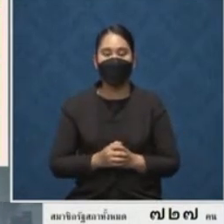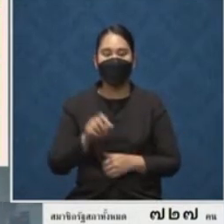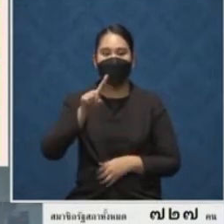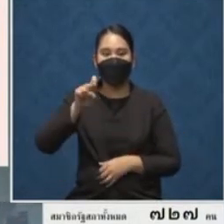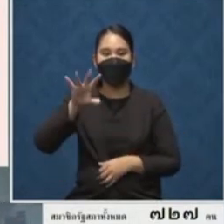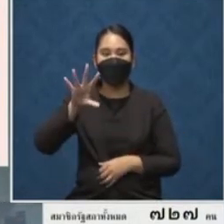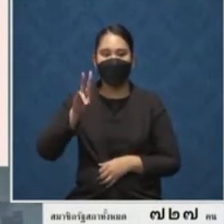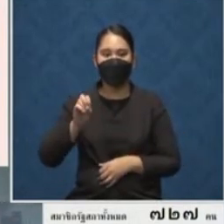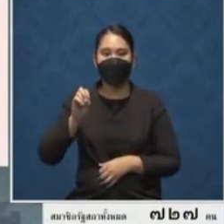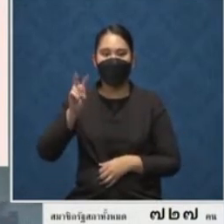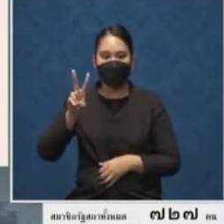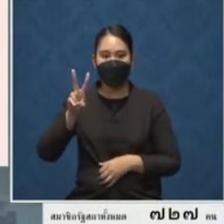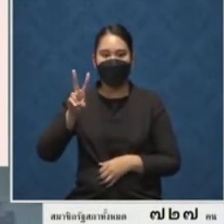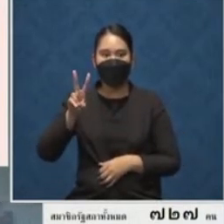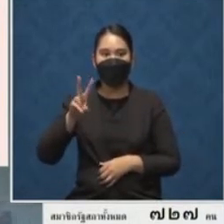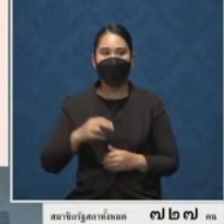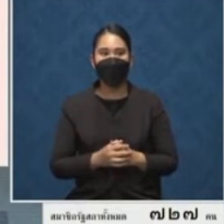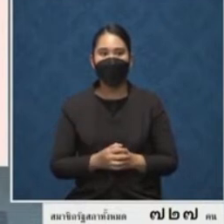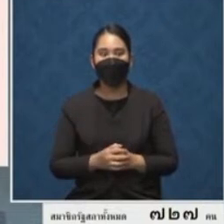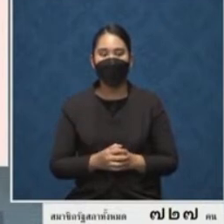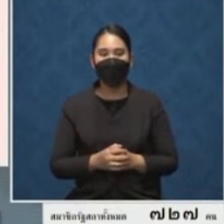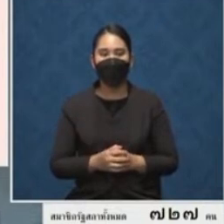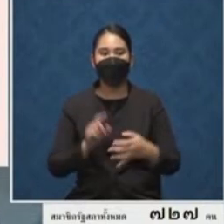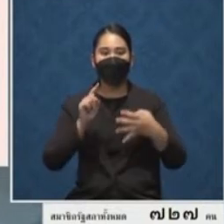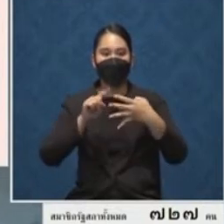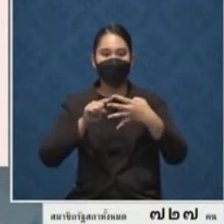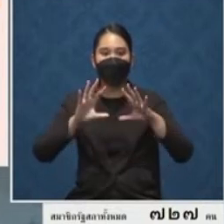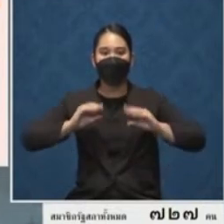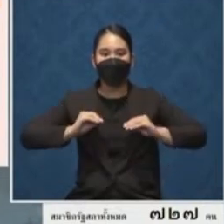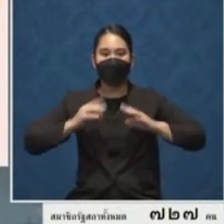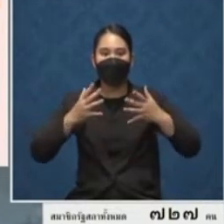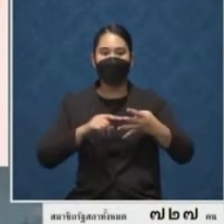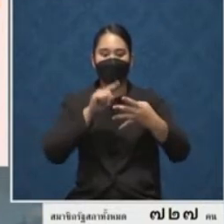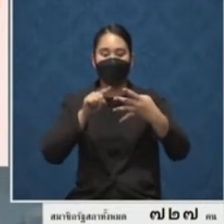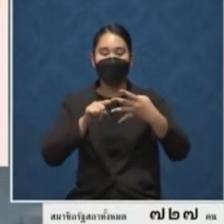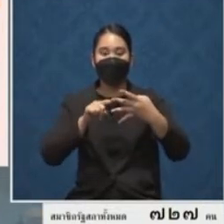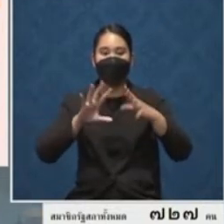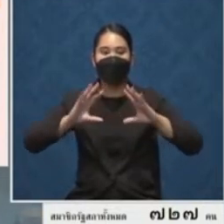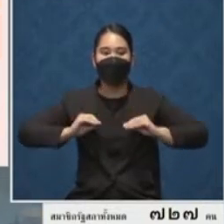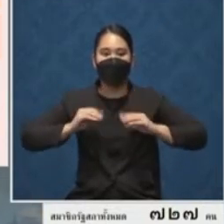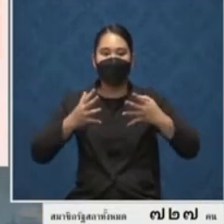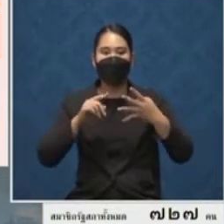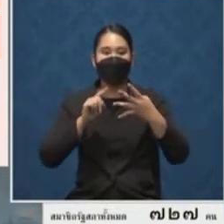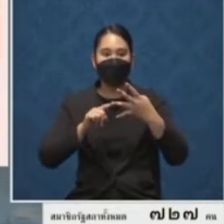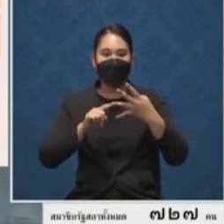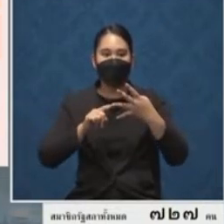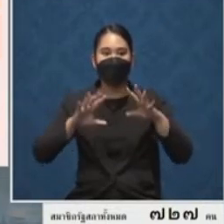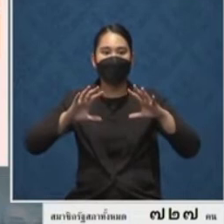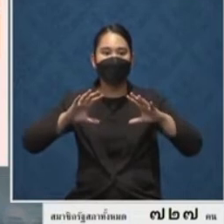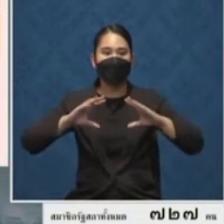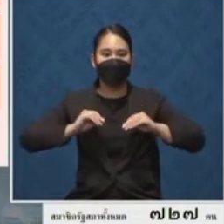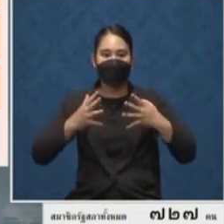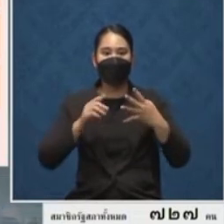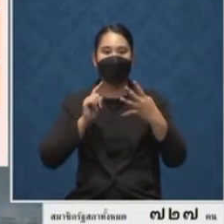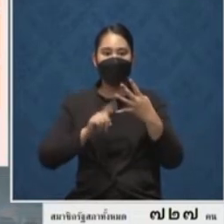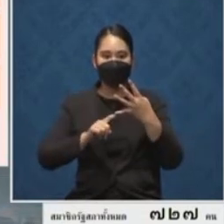นัยมีชูเวช 1ไม่รับหลักการ2ไม่รับหลักการ3ไม่รับหลักการ